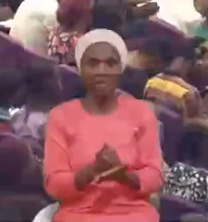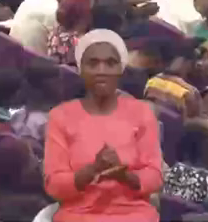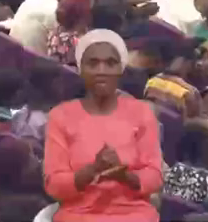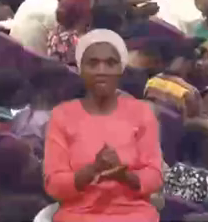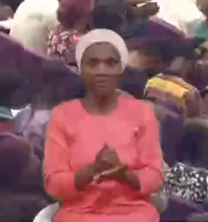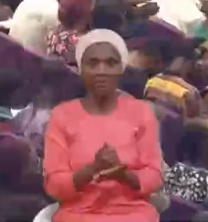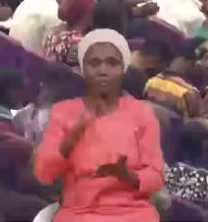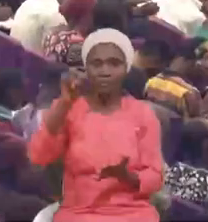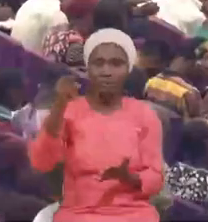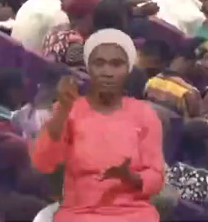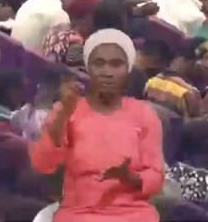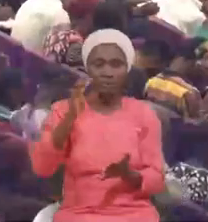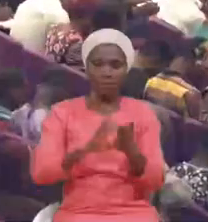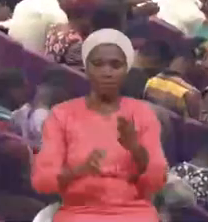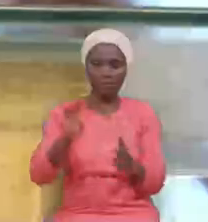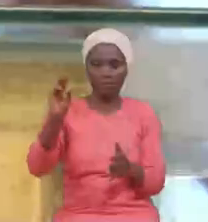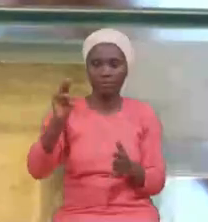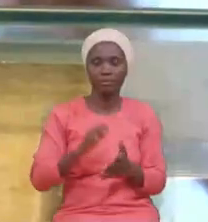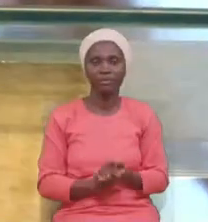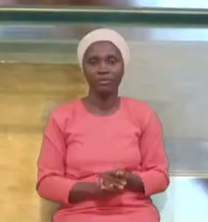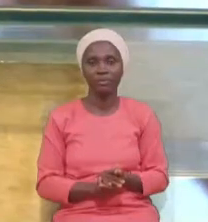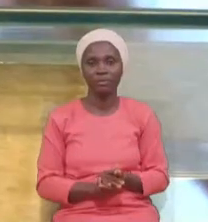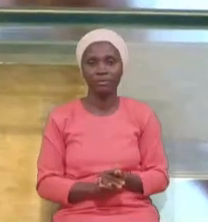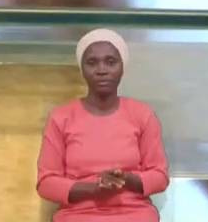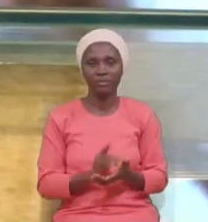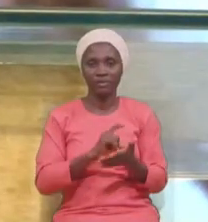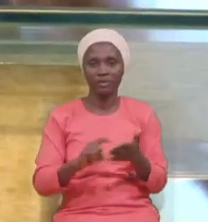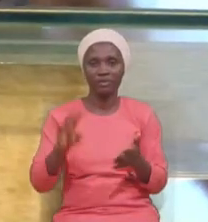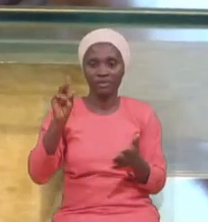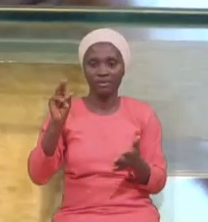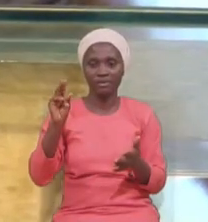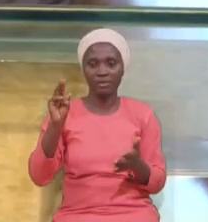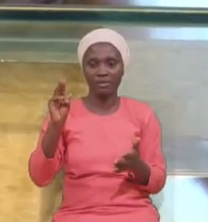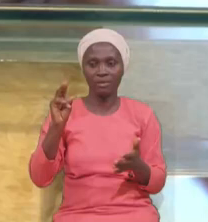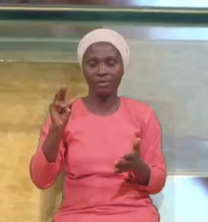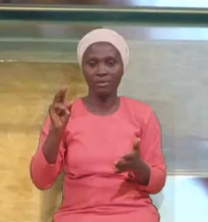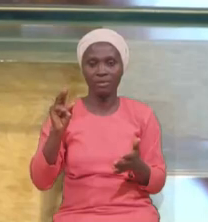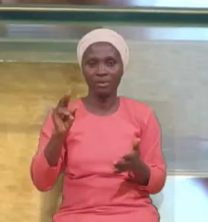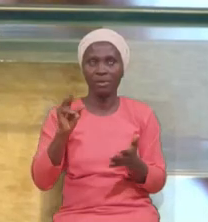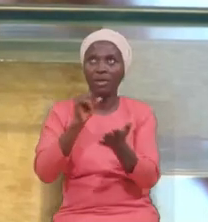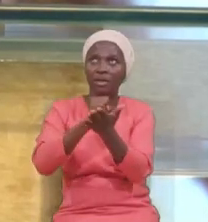Jésus-Christ. Jean 17, verset 17.